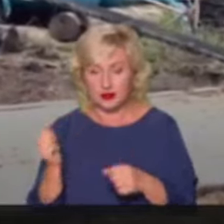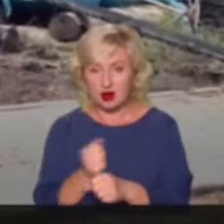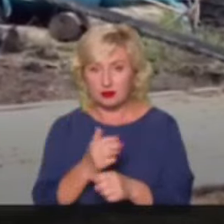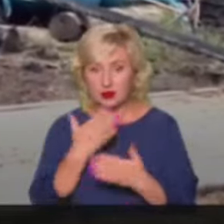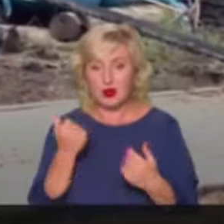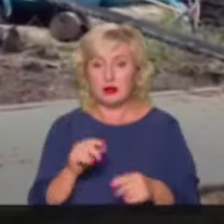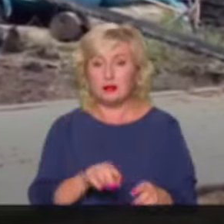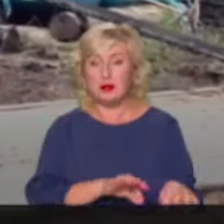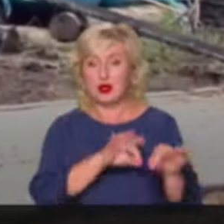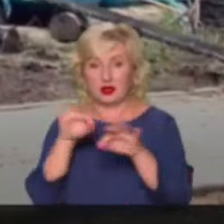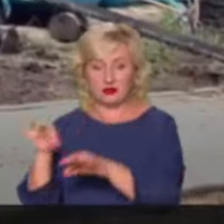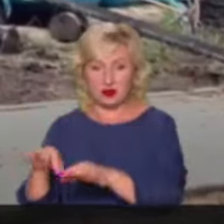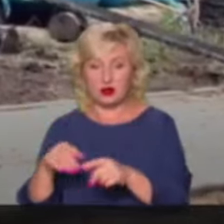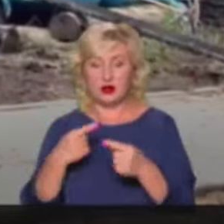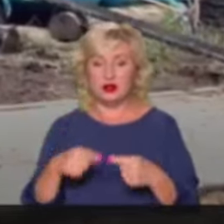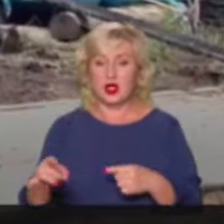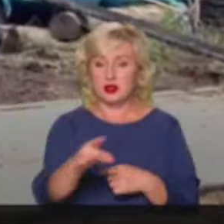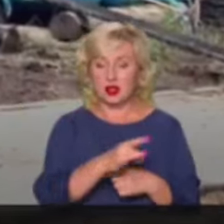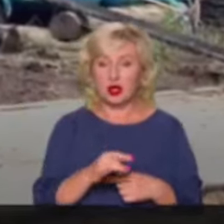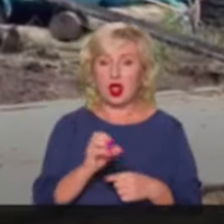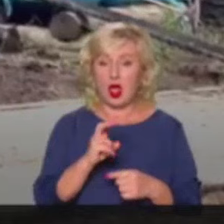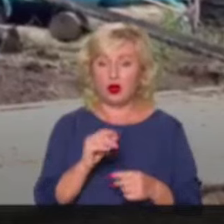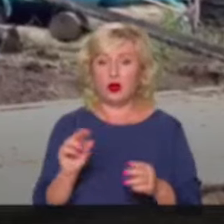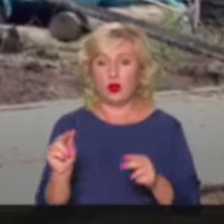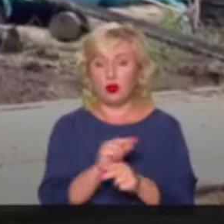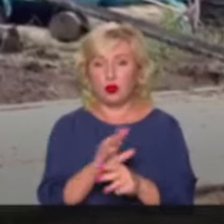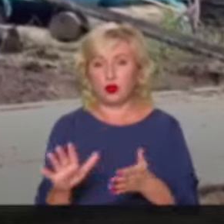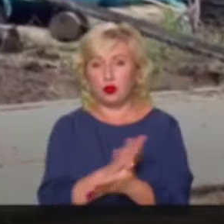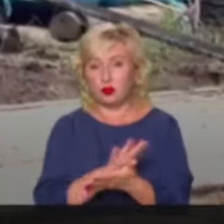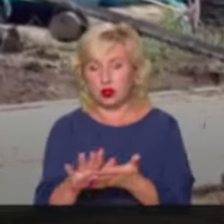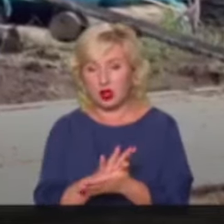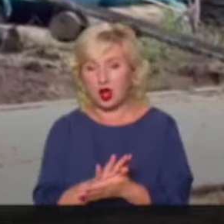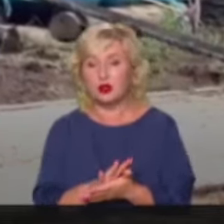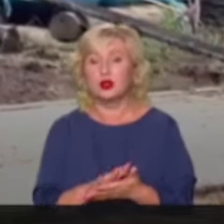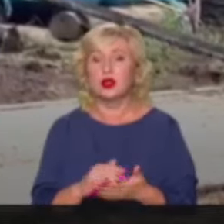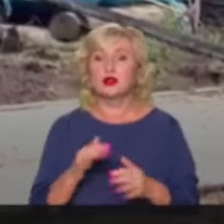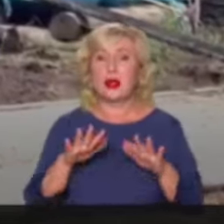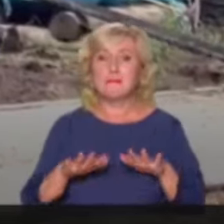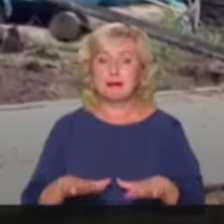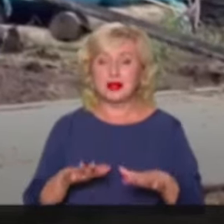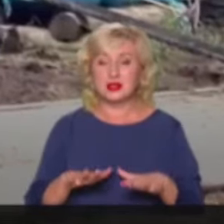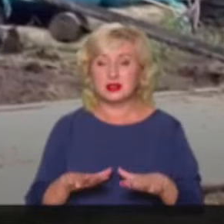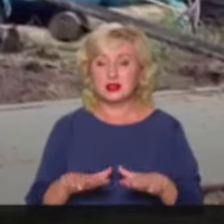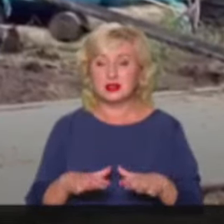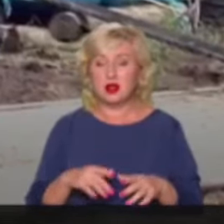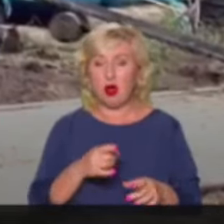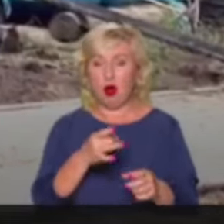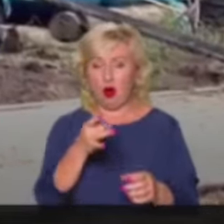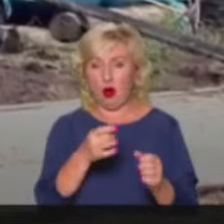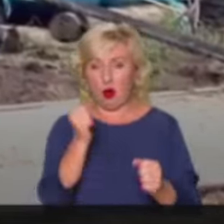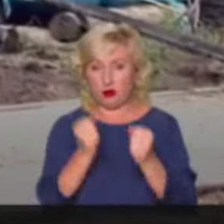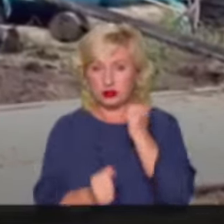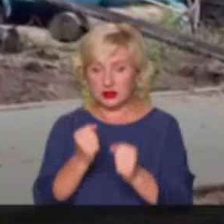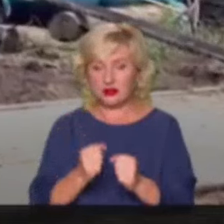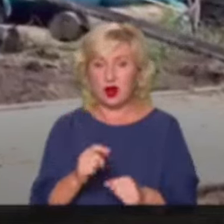цілий загін, а на території працівники парку наводять лад. Також на місці інших обстрілів всі комунальні служби